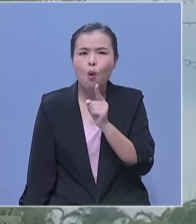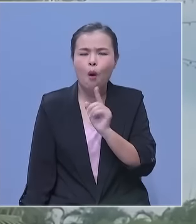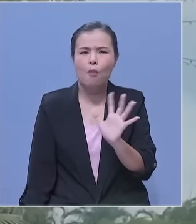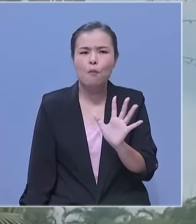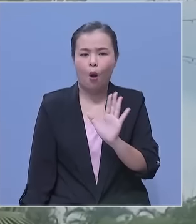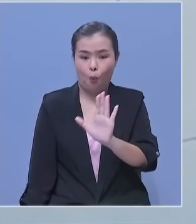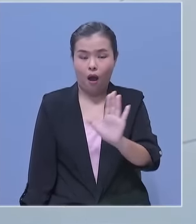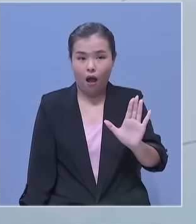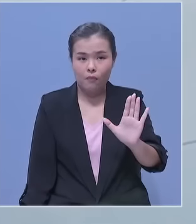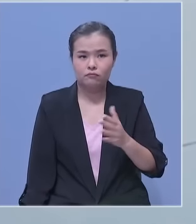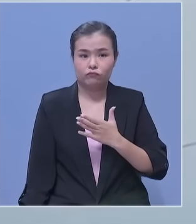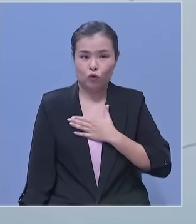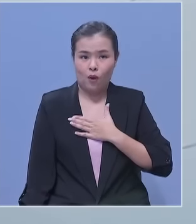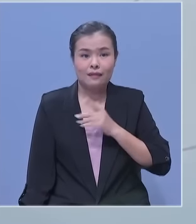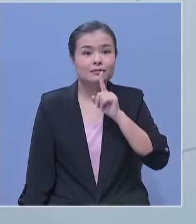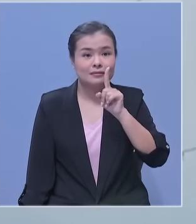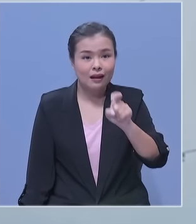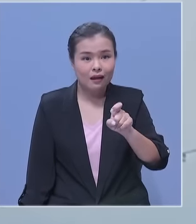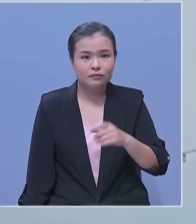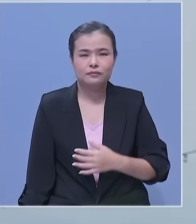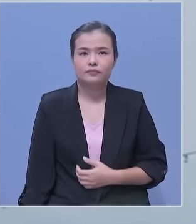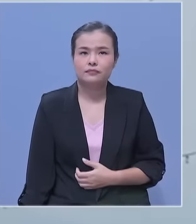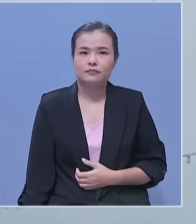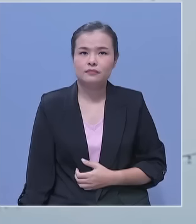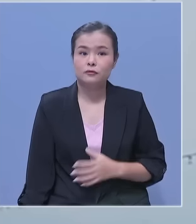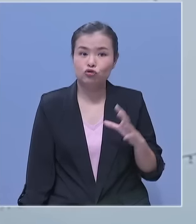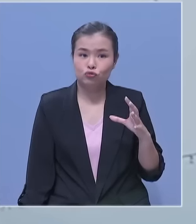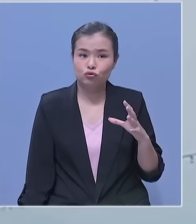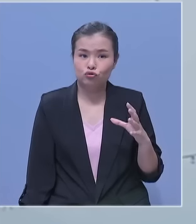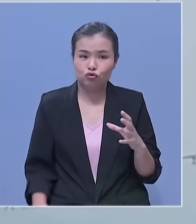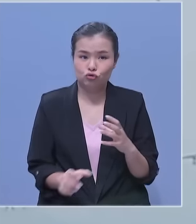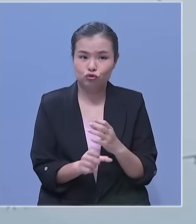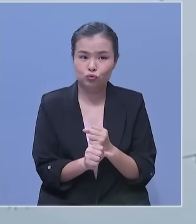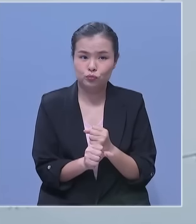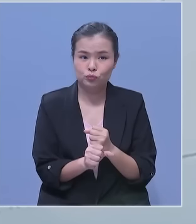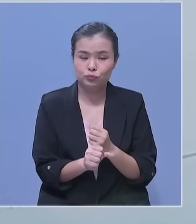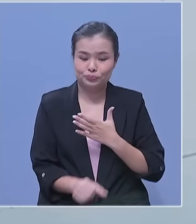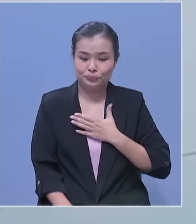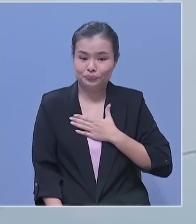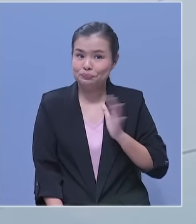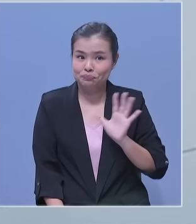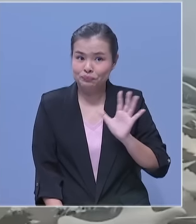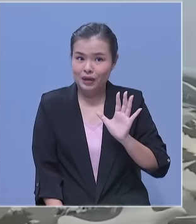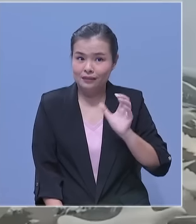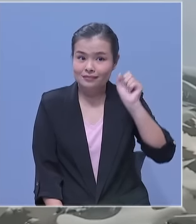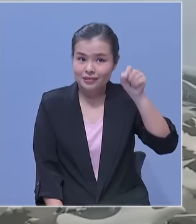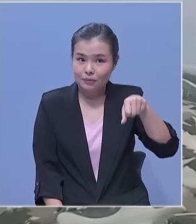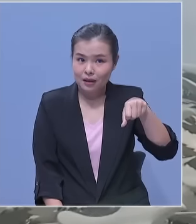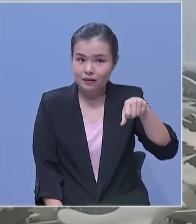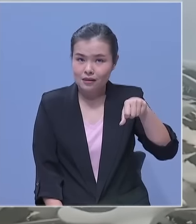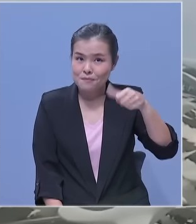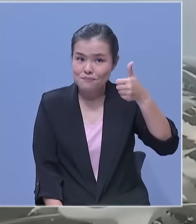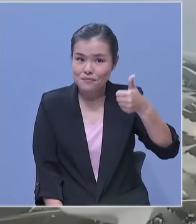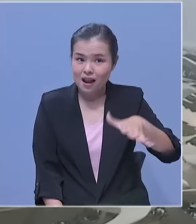ข้านะตัวเองก็เลยถามกลับไปว่าสรุปเนี่ยจะไม่ให้ตัวเองเข้าไปใช่หรือเปล่ า